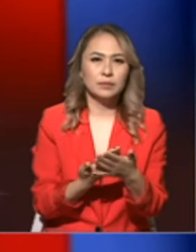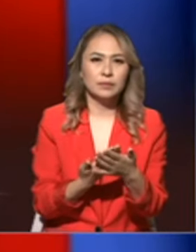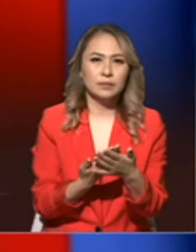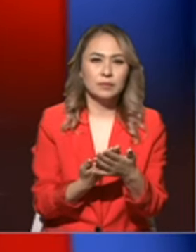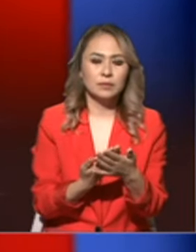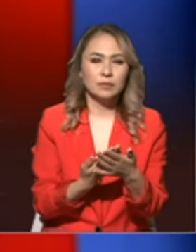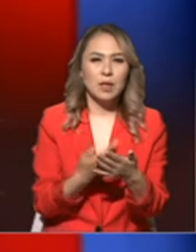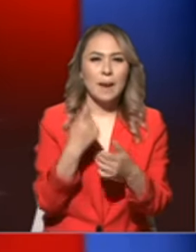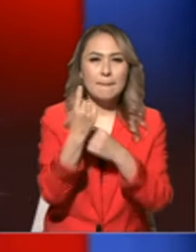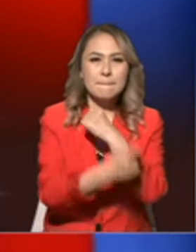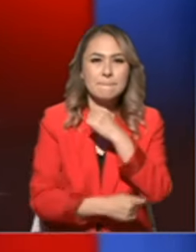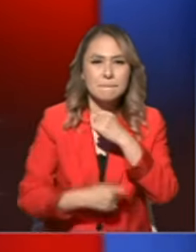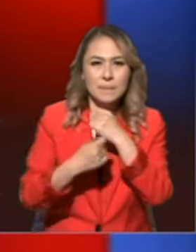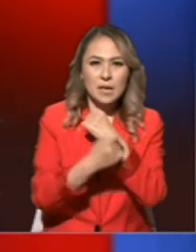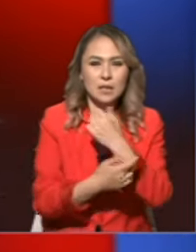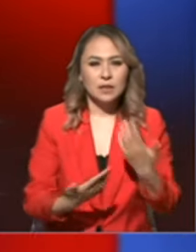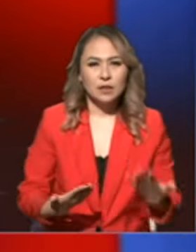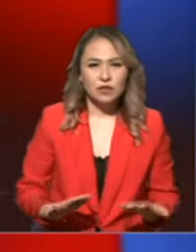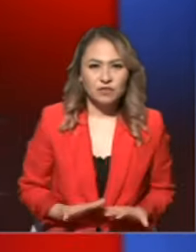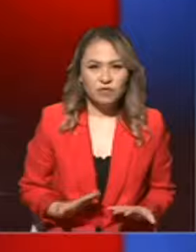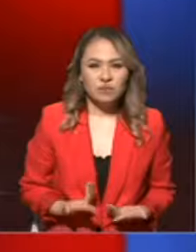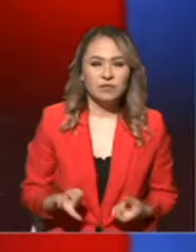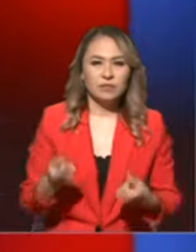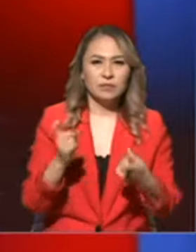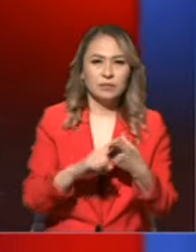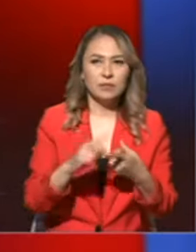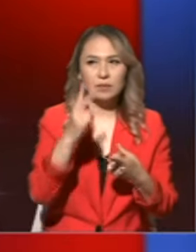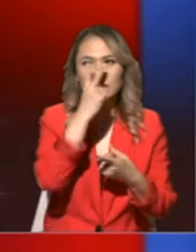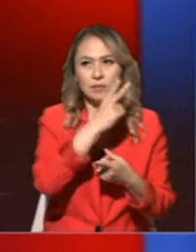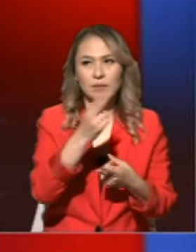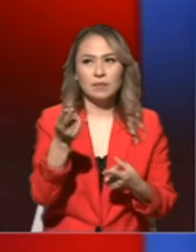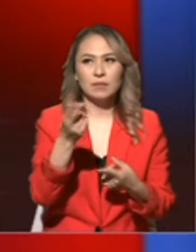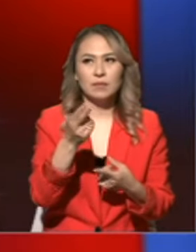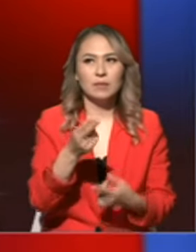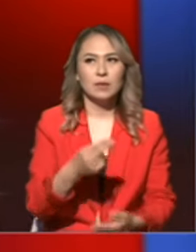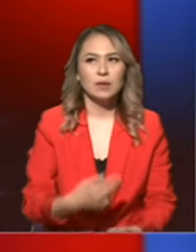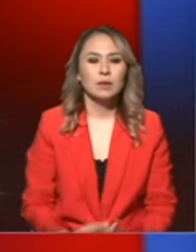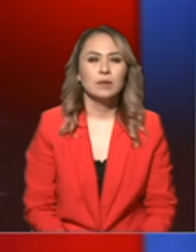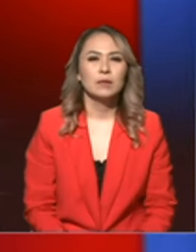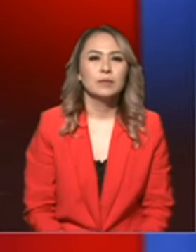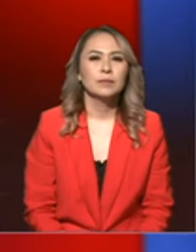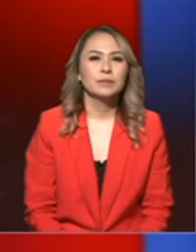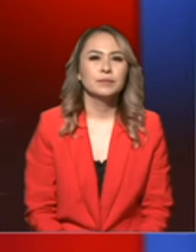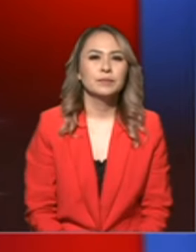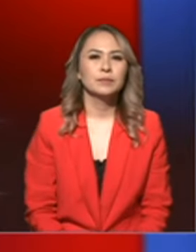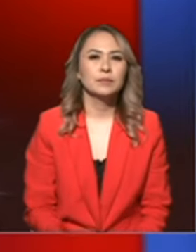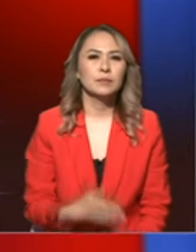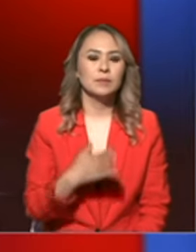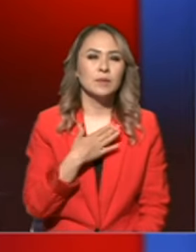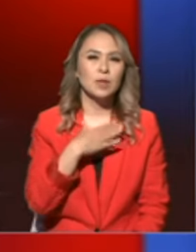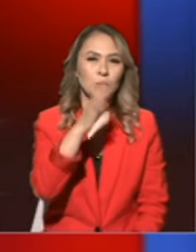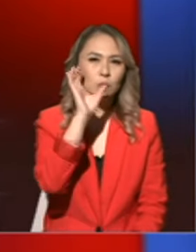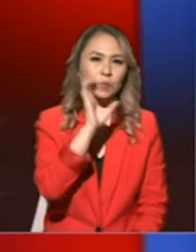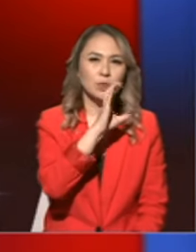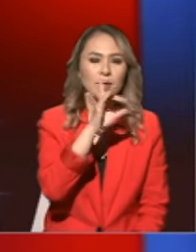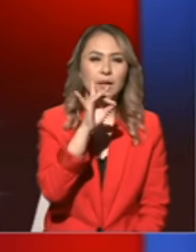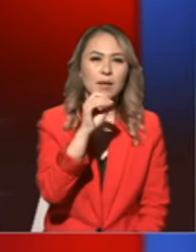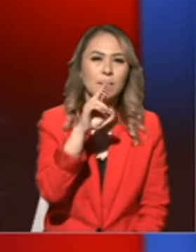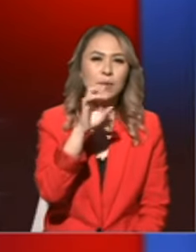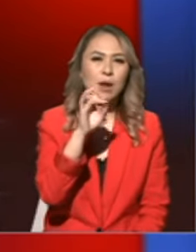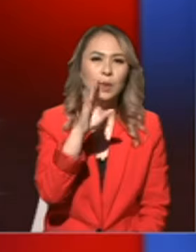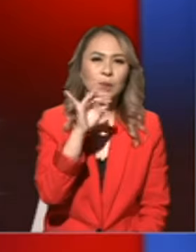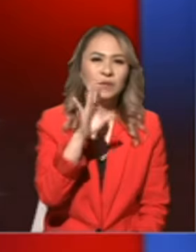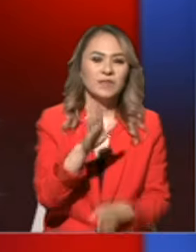жаңағы материалдық жағдайға қызығушылық Бұрақан байланыстырсын тақырыпты сайфилейді деп ойлатын. Себебі біздегі солтүстіктегі репродуктивтік не